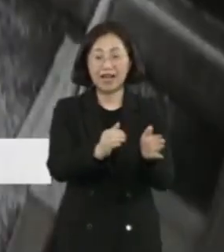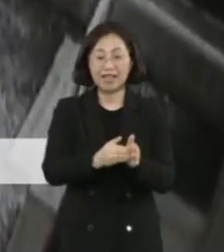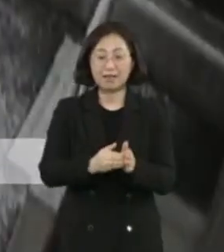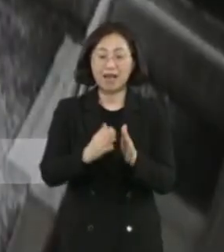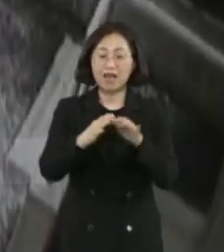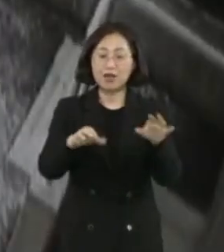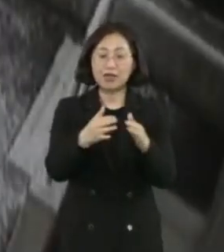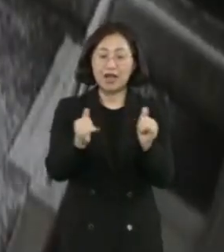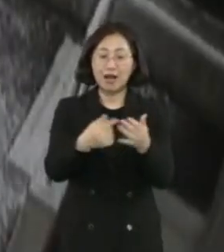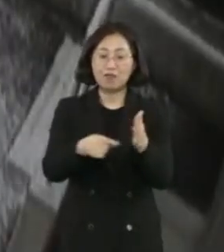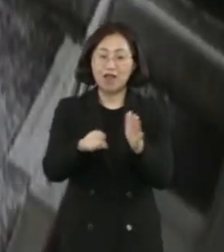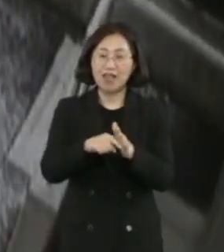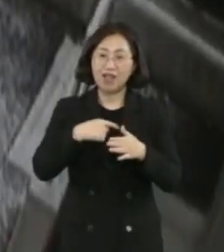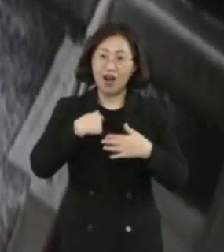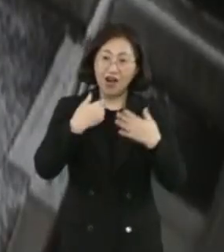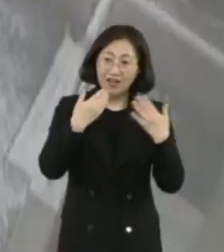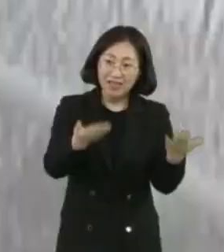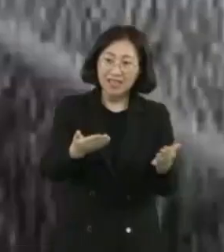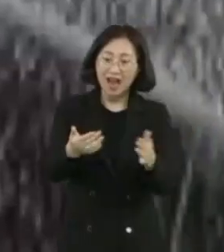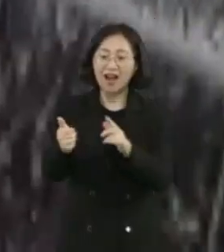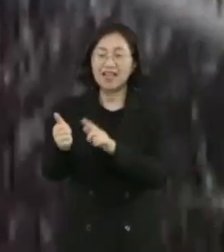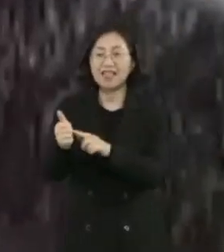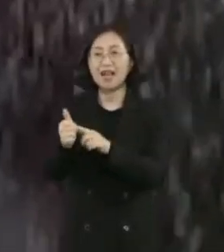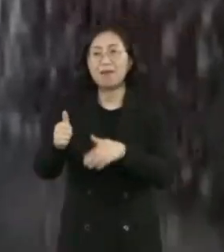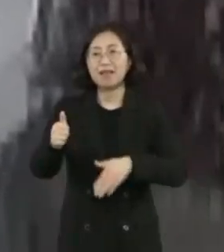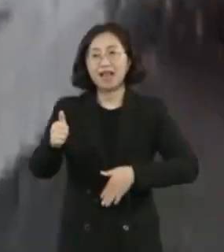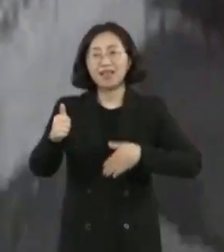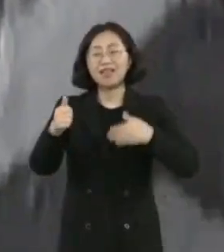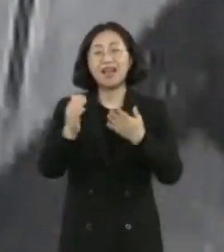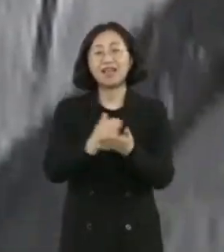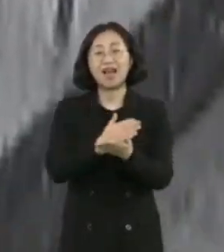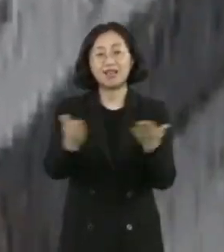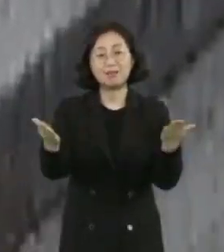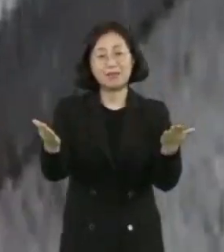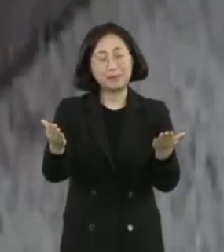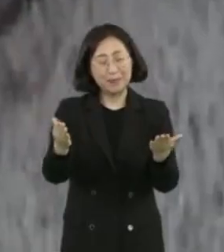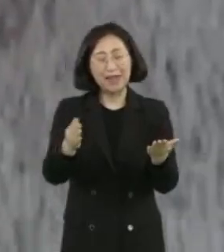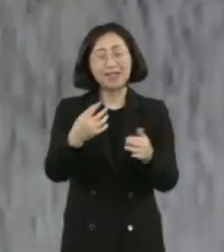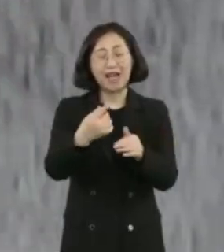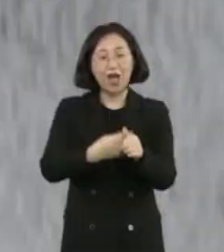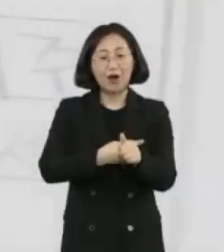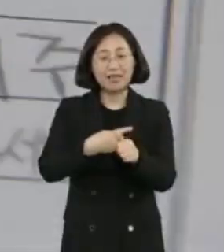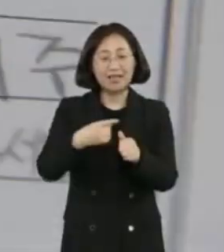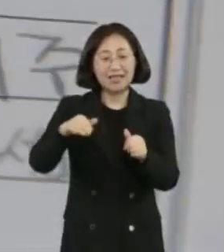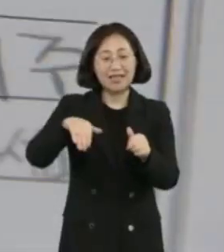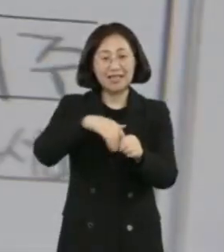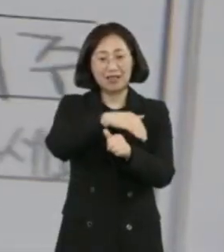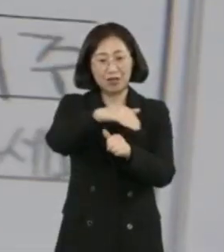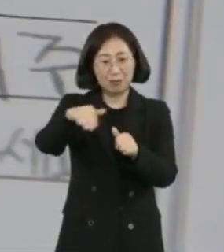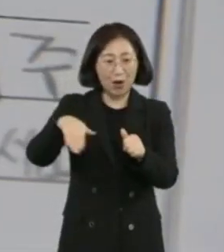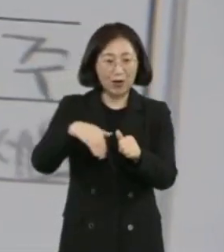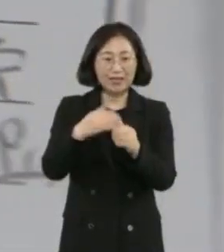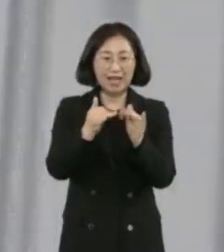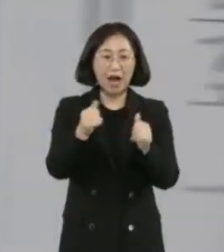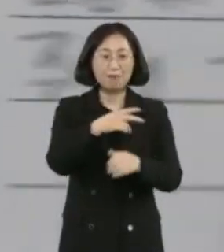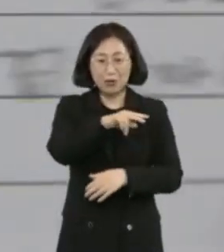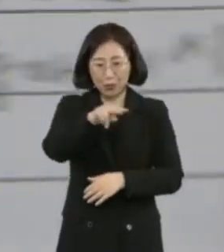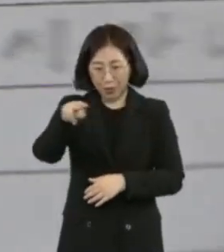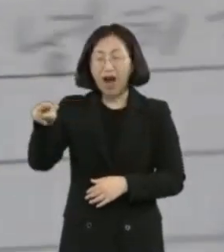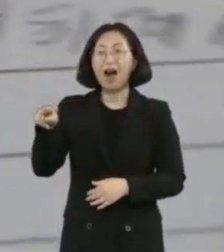위해 자신의 것을 내준 초등학생 형제의 따뜻한 나눔이 새해 우리 주변을 더욱 돌아보게 만듭니다.